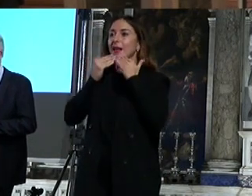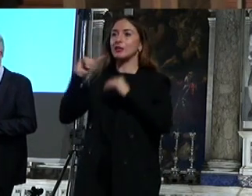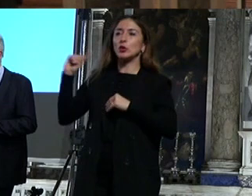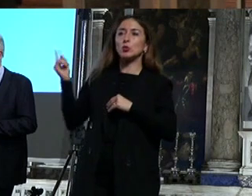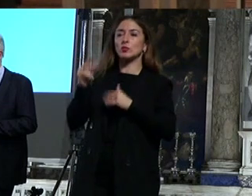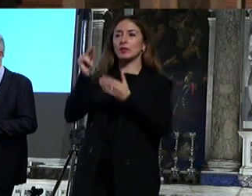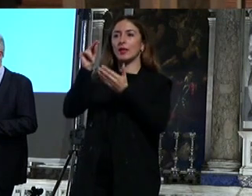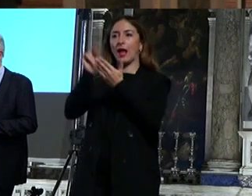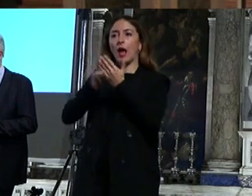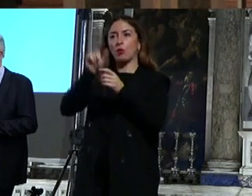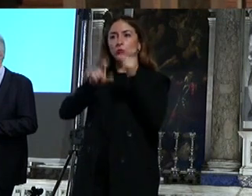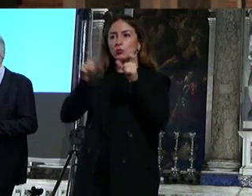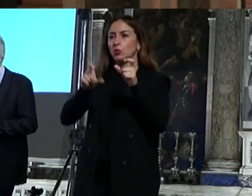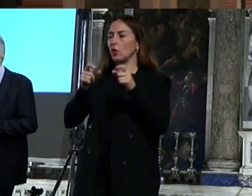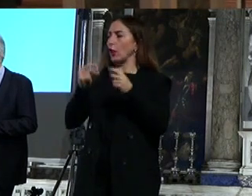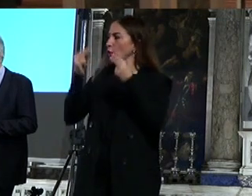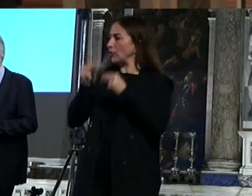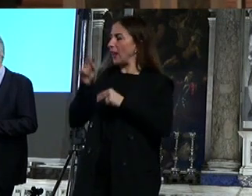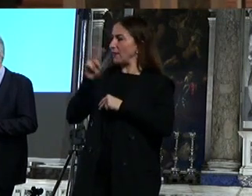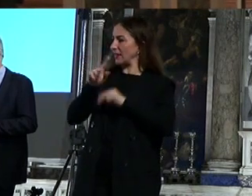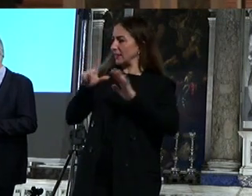autori,